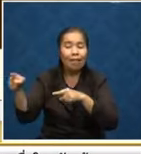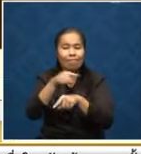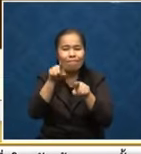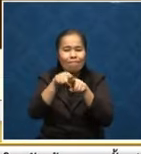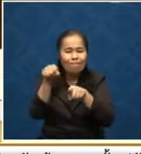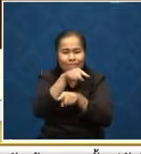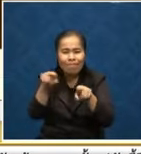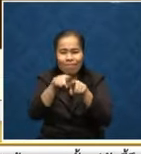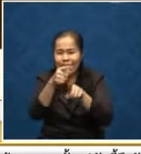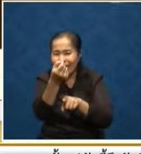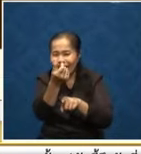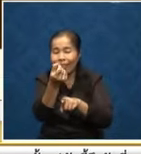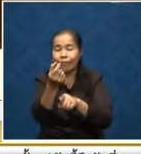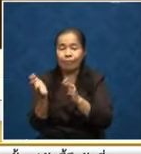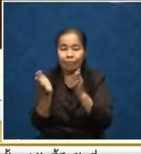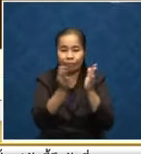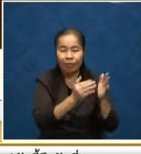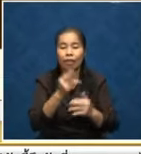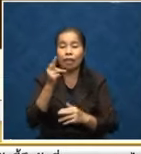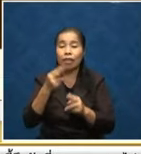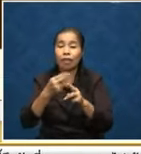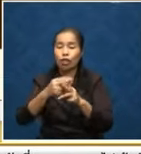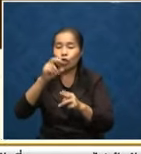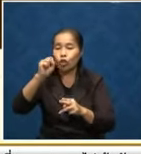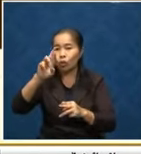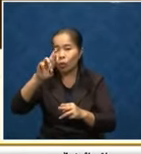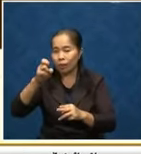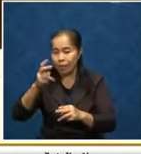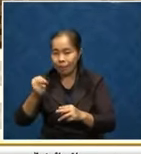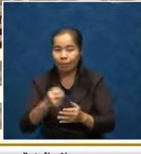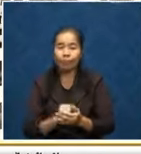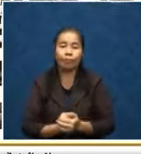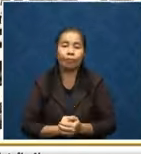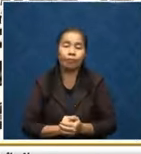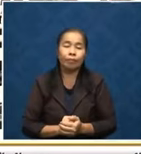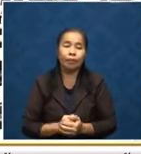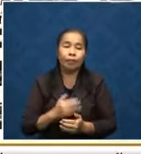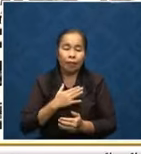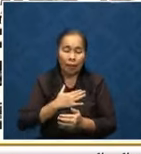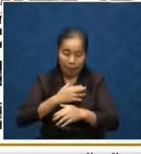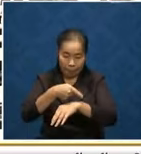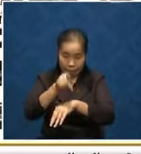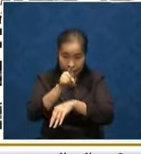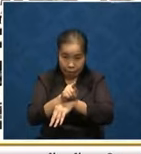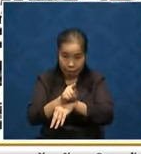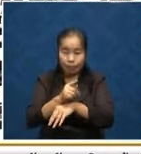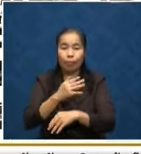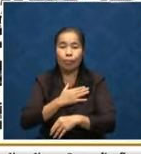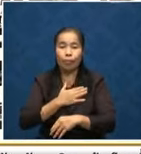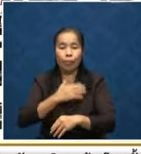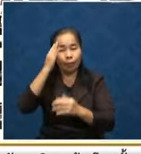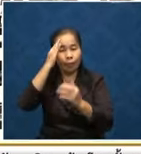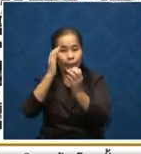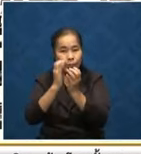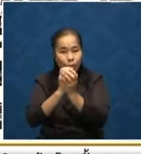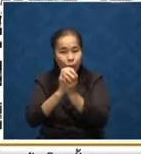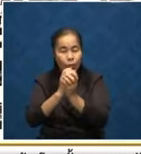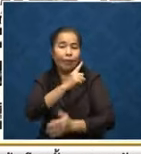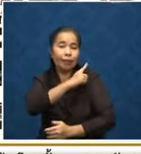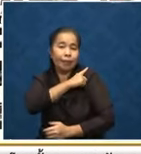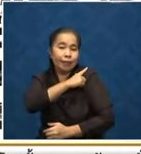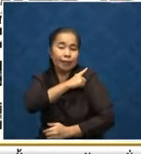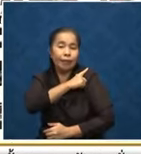ไปเชิญท่านสุรินทร์ปราเลขครับ กราบเรียนท่านประธานที่เคารพครับกับผมพลตำรวจตรีสุรินทร์ปราเล